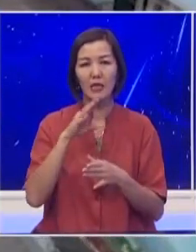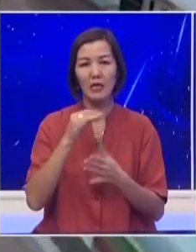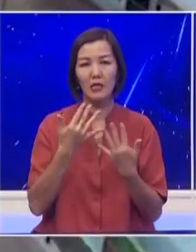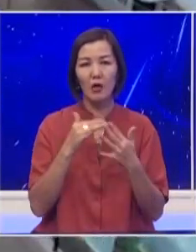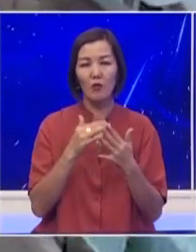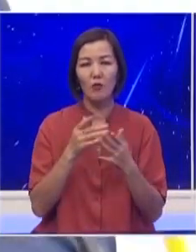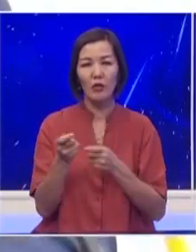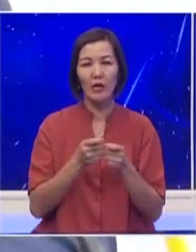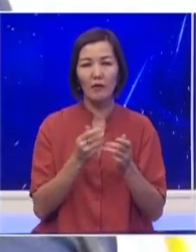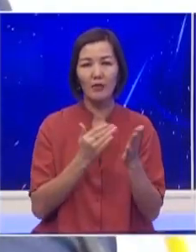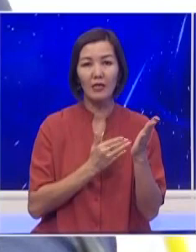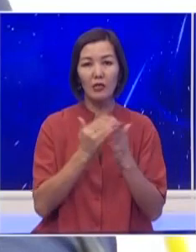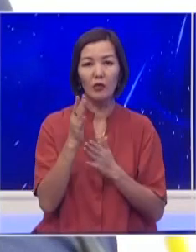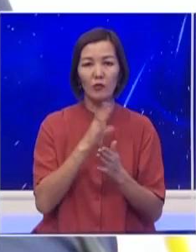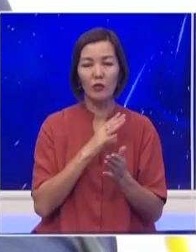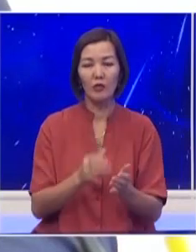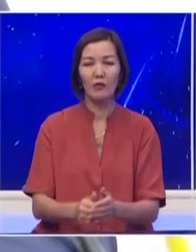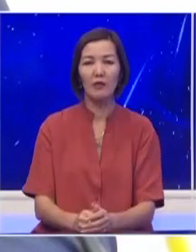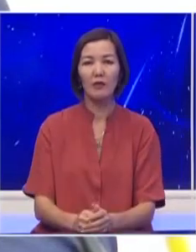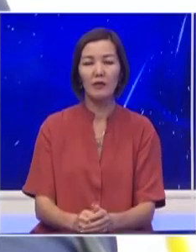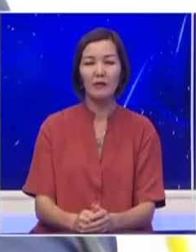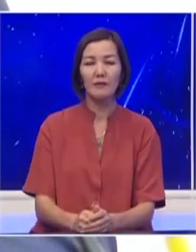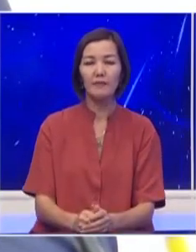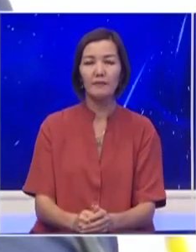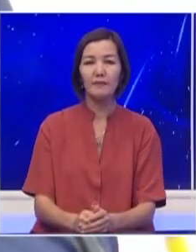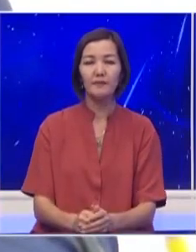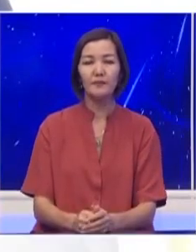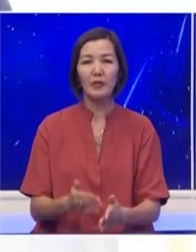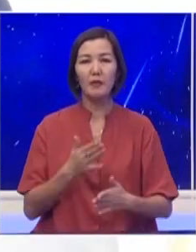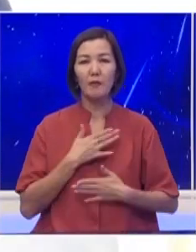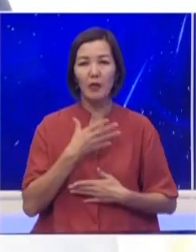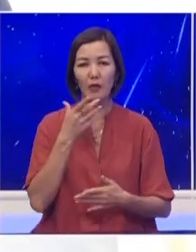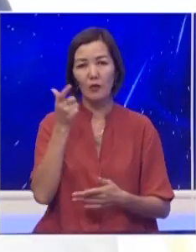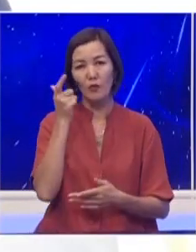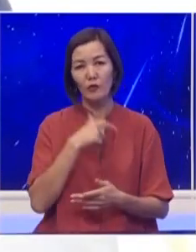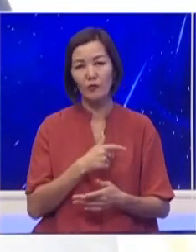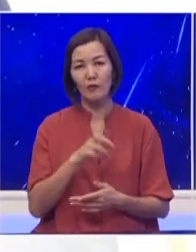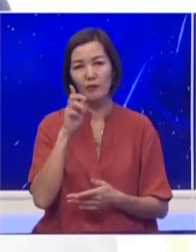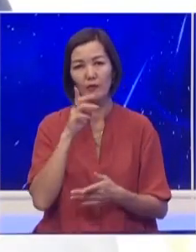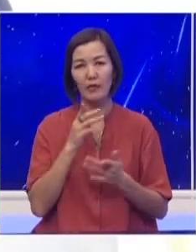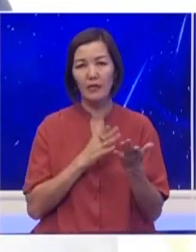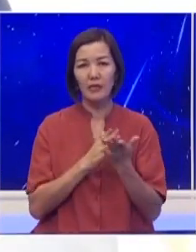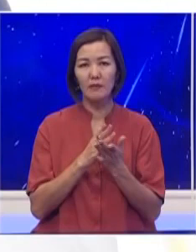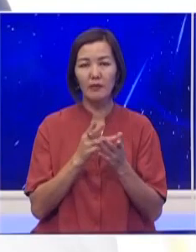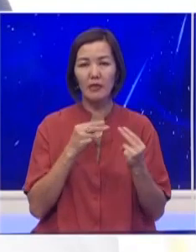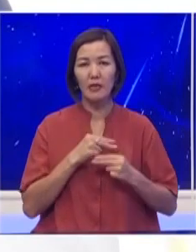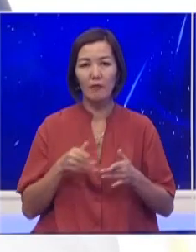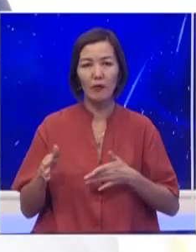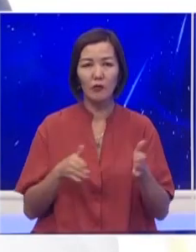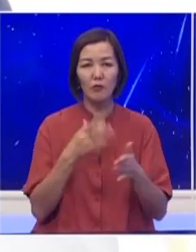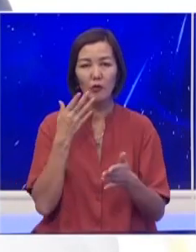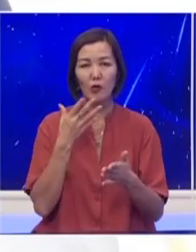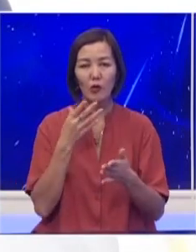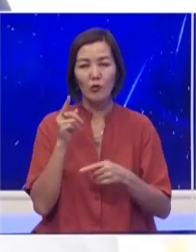әкіміне дейін өскен. Свой трудовой путь государственного служащего. Мен өзімнің мемлекеттік қызметтегі еңбек жолымды өзімнің туған